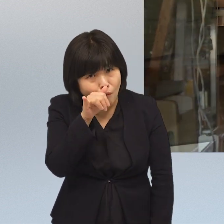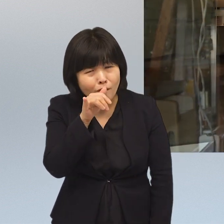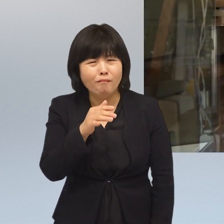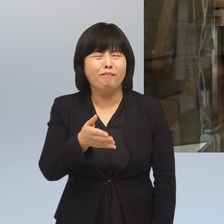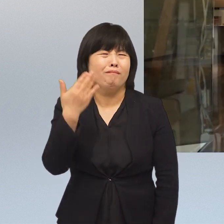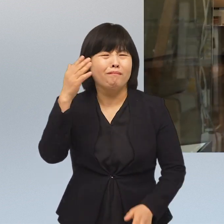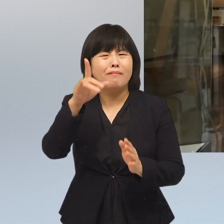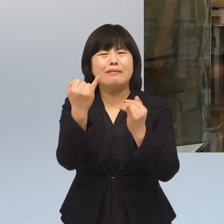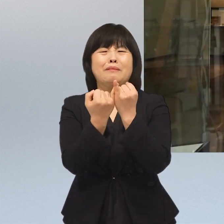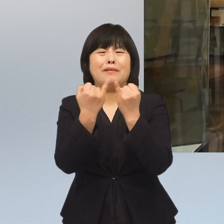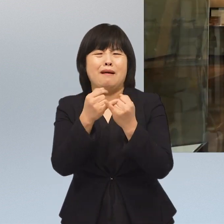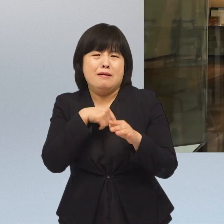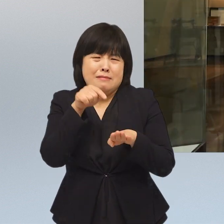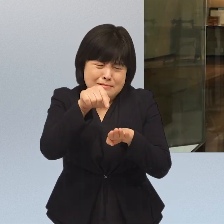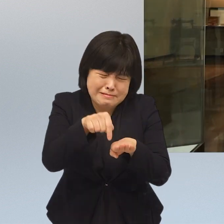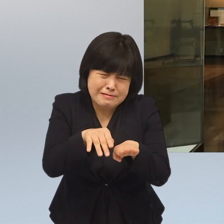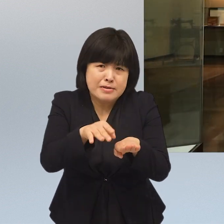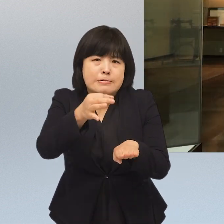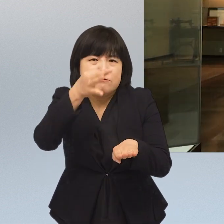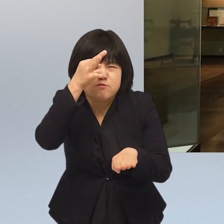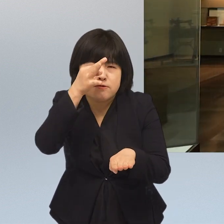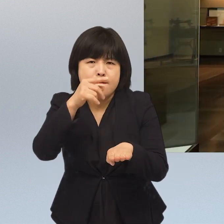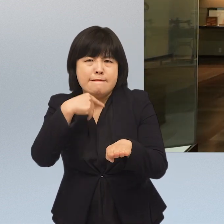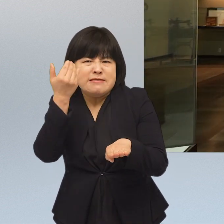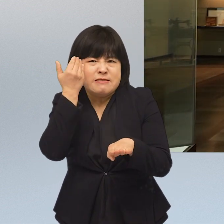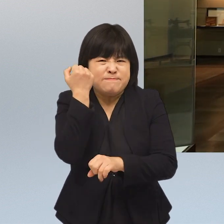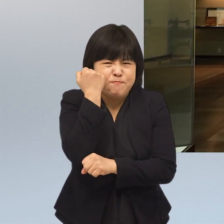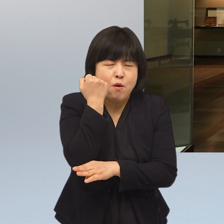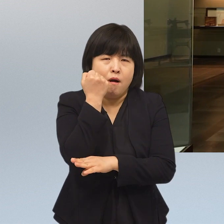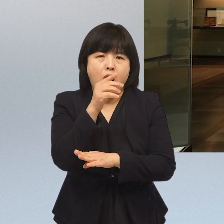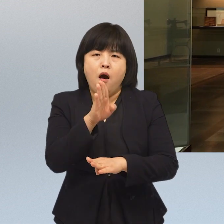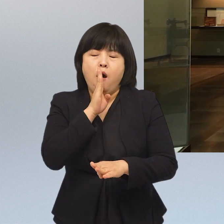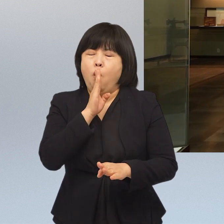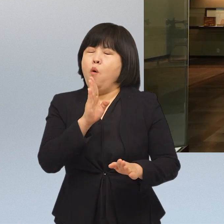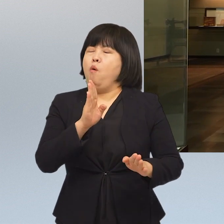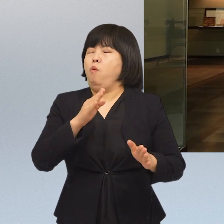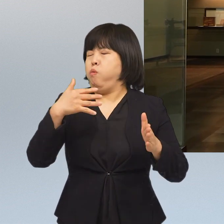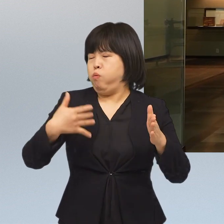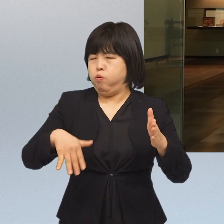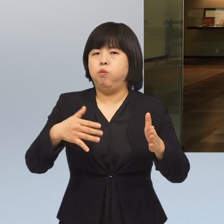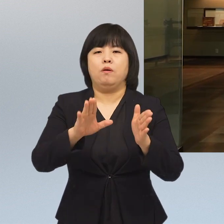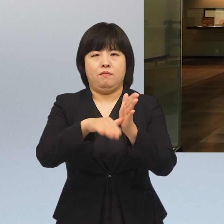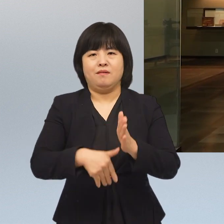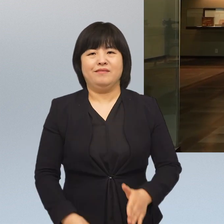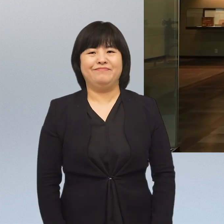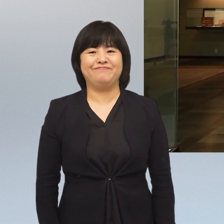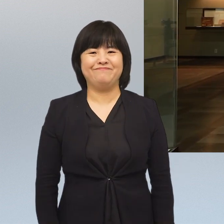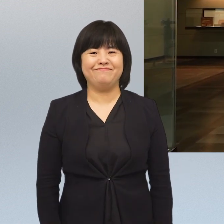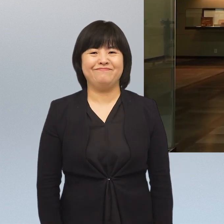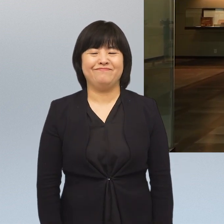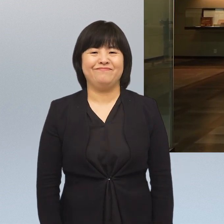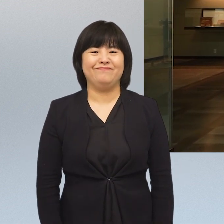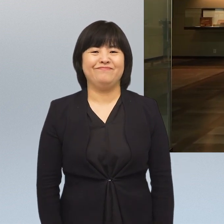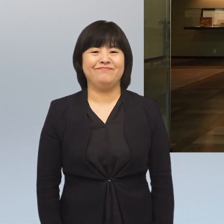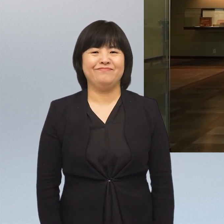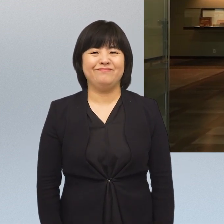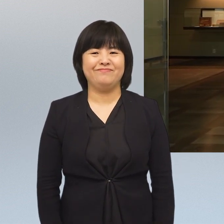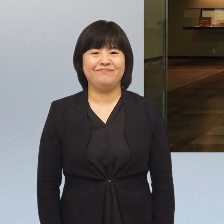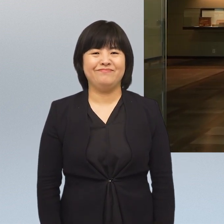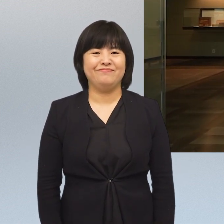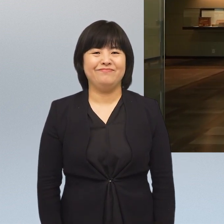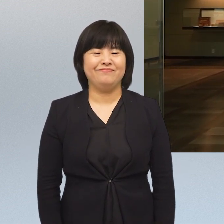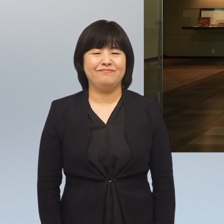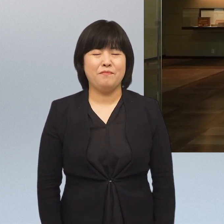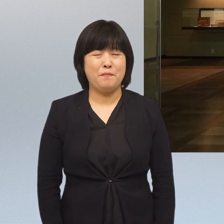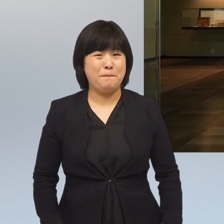이제 쓰는 사람이 있나. 당시 여성이라면 재봉틀을 다루는 기술쯤은 기본 소양으로 갖추고 있었다고 해도 과언이 아니었던